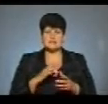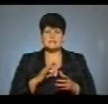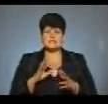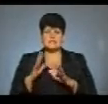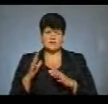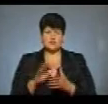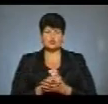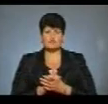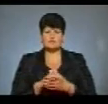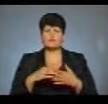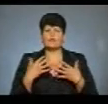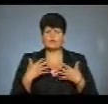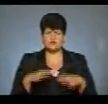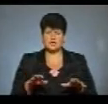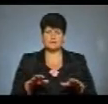товариство вже